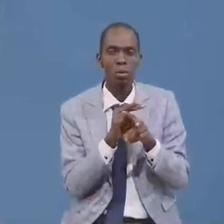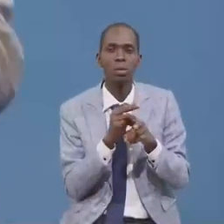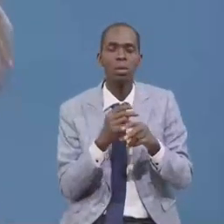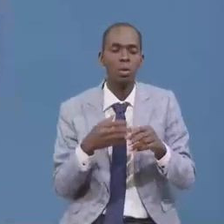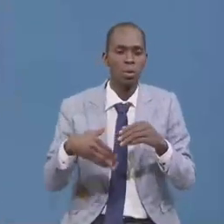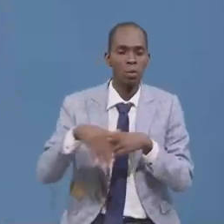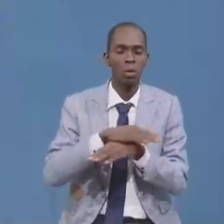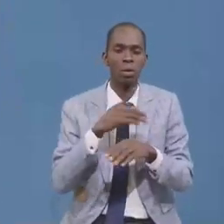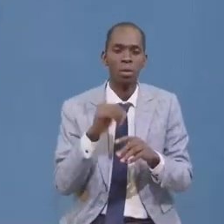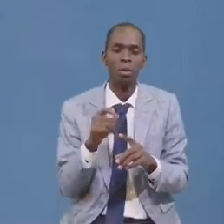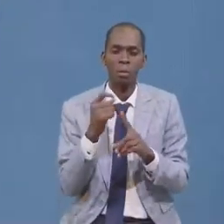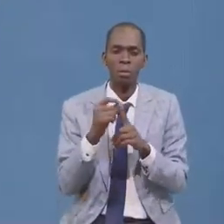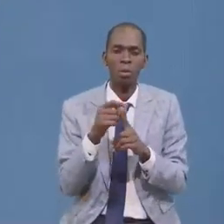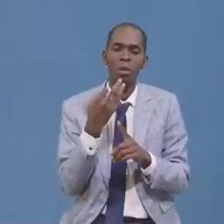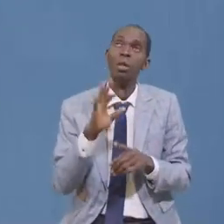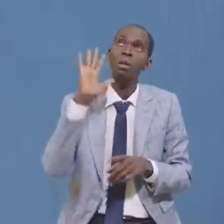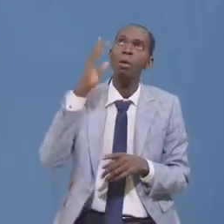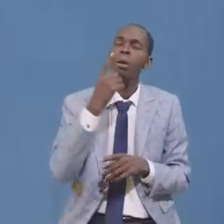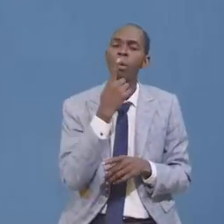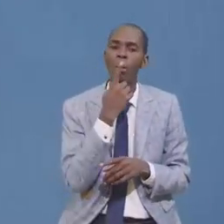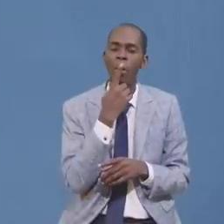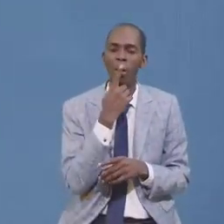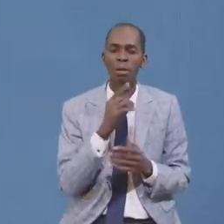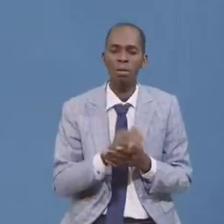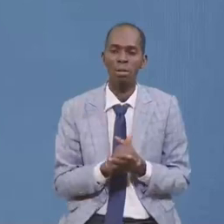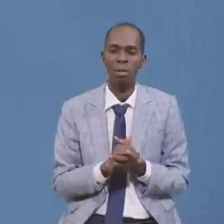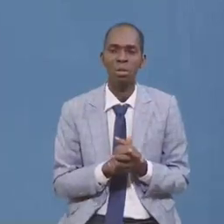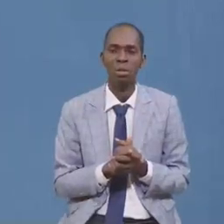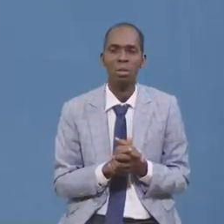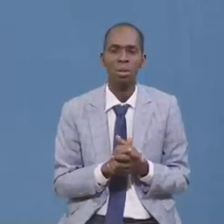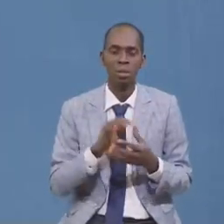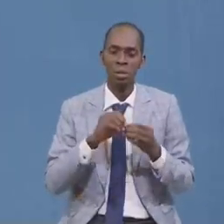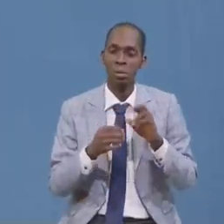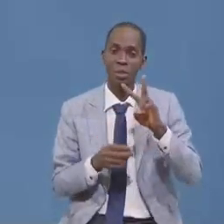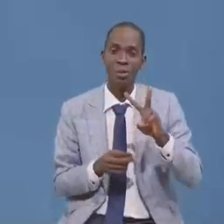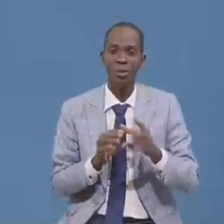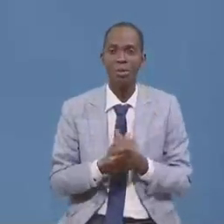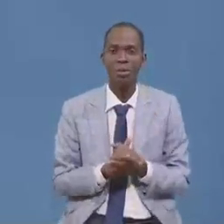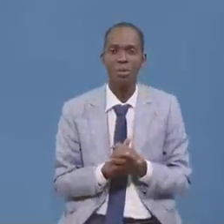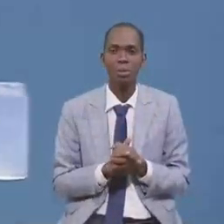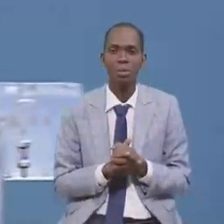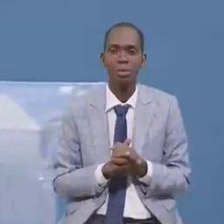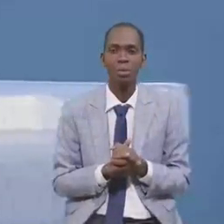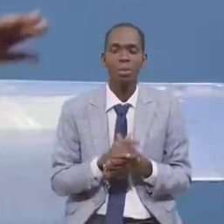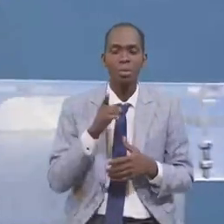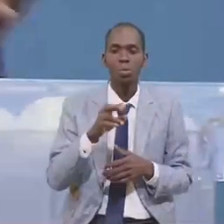Premièrement, donc, nous veillons sur la parole de sa bouche. Deuxièmement,